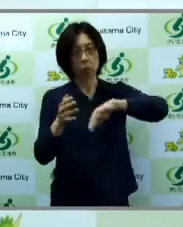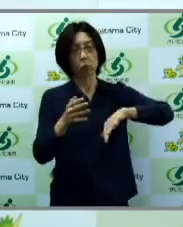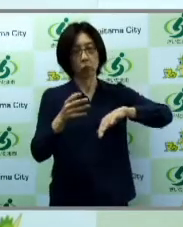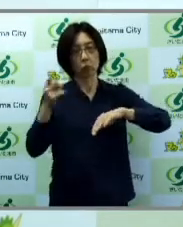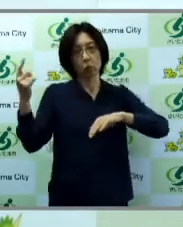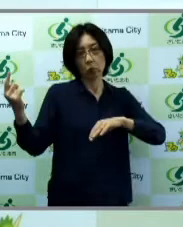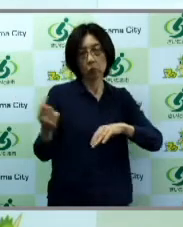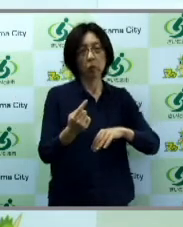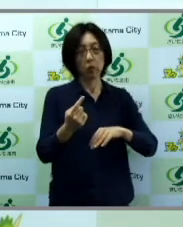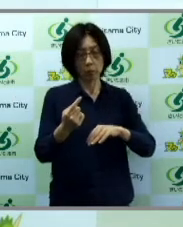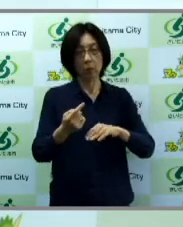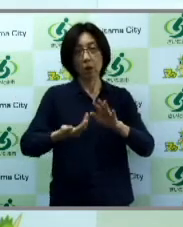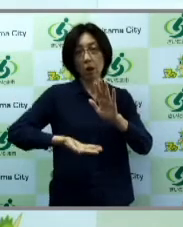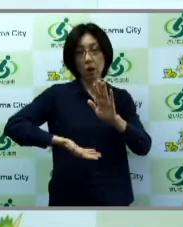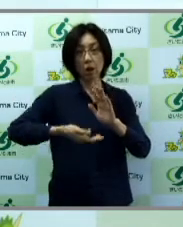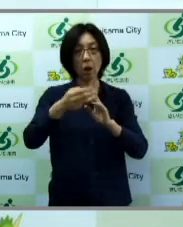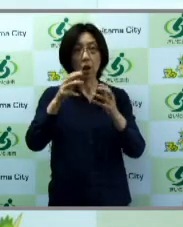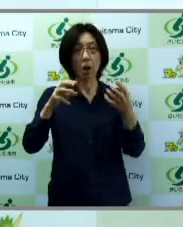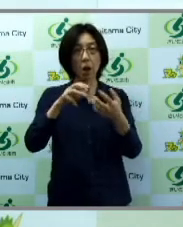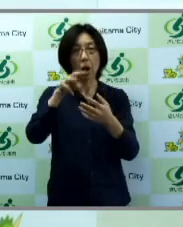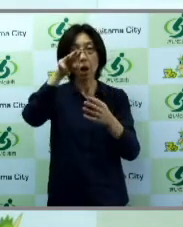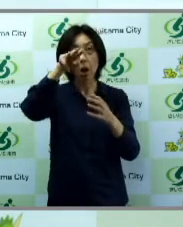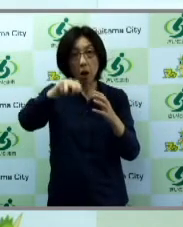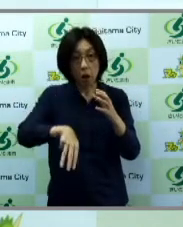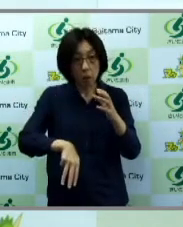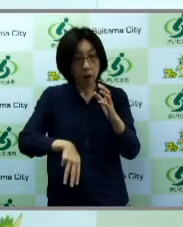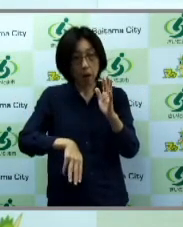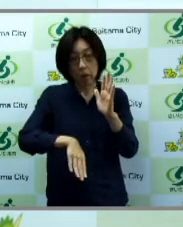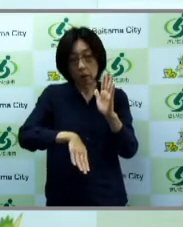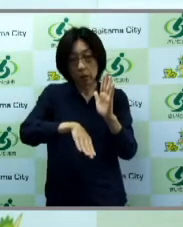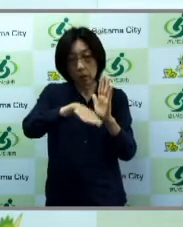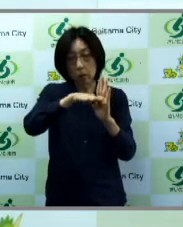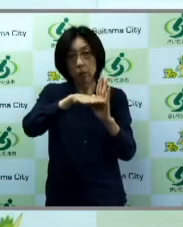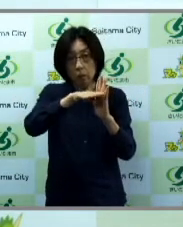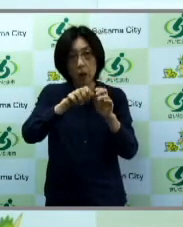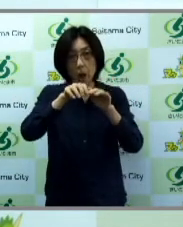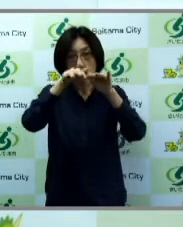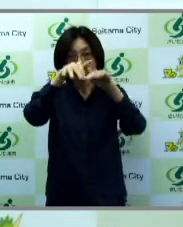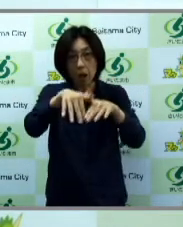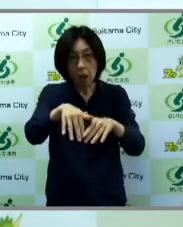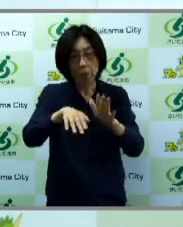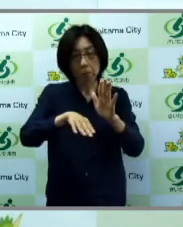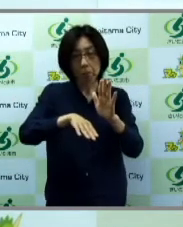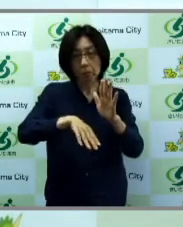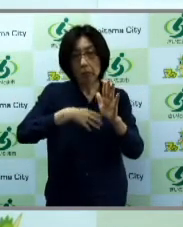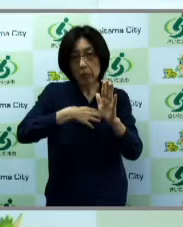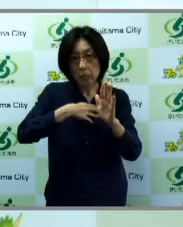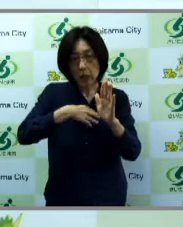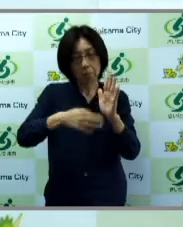決壊するのではないかと心配がありました。荒川につきましては、今埼玉地区堤というのがですね、国の、